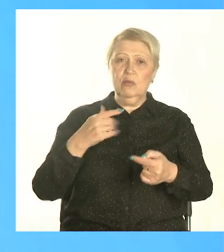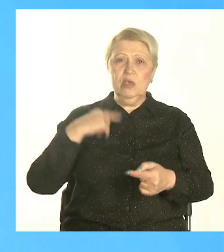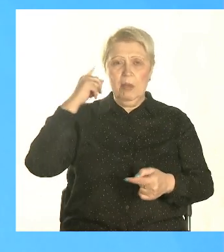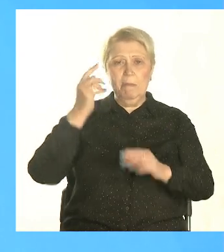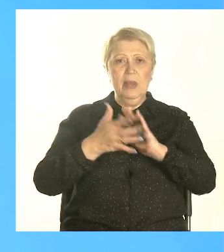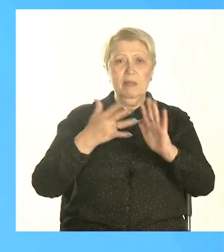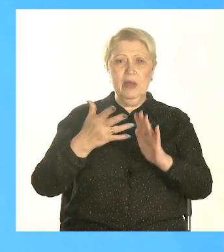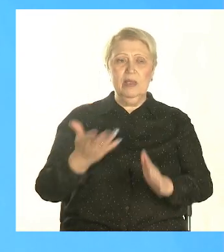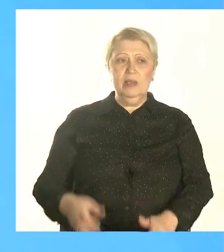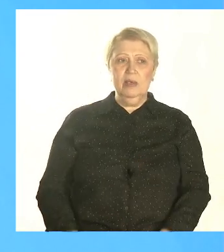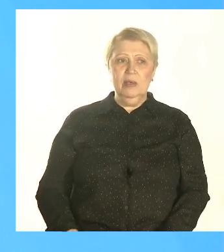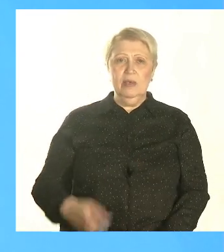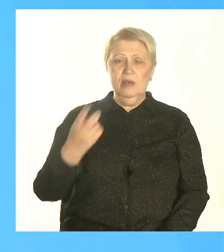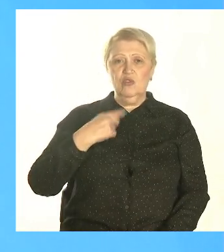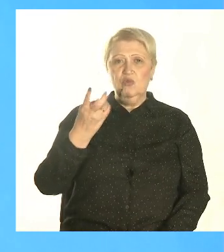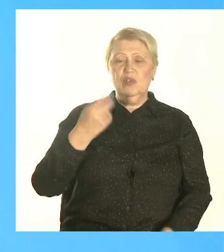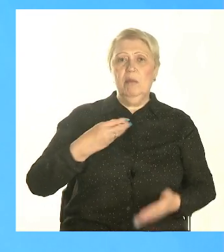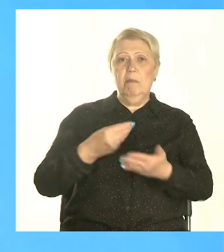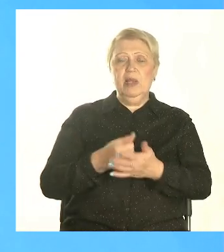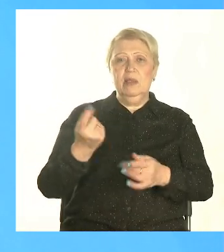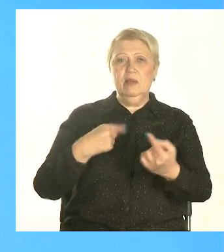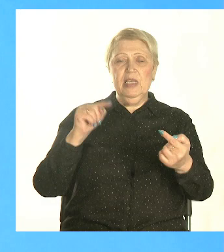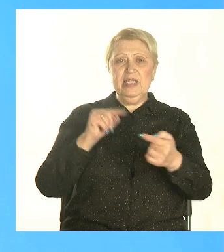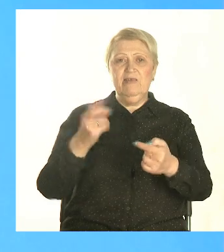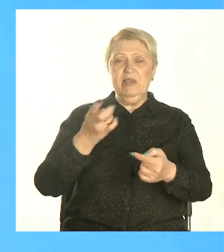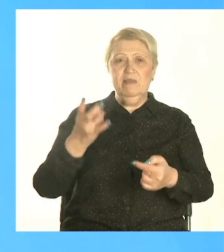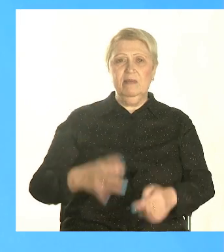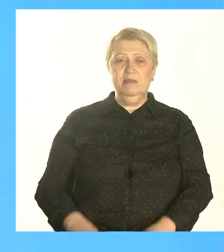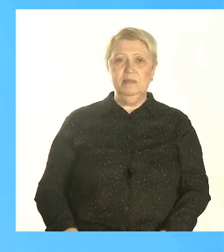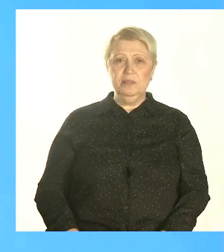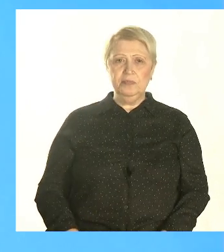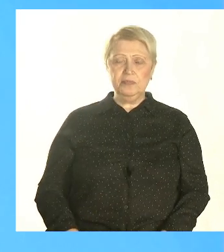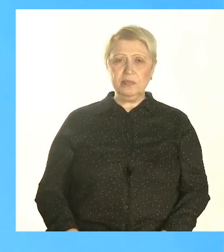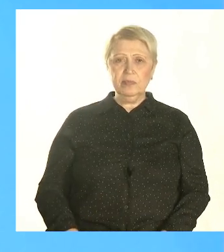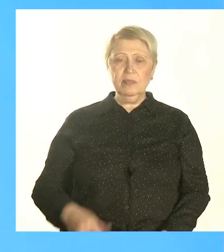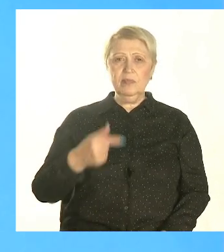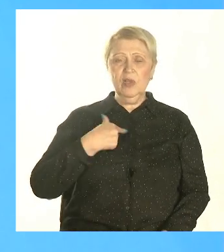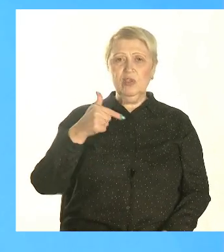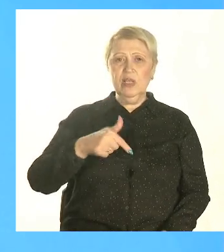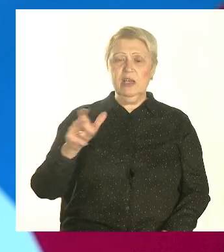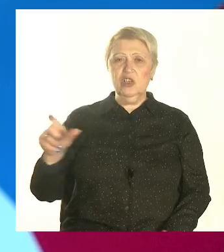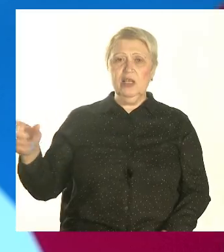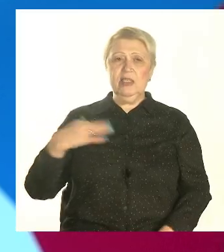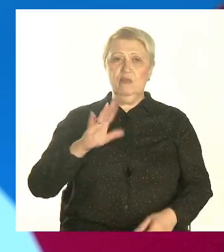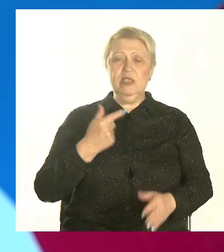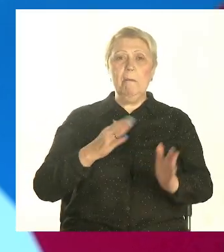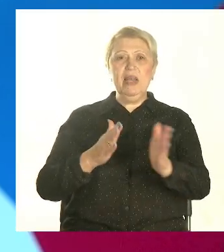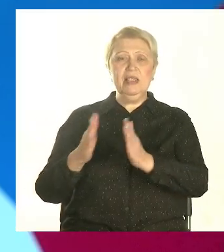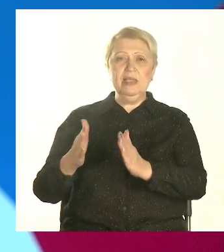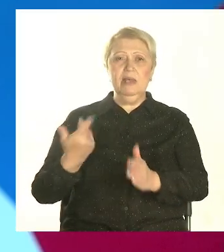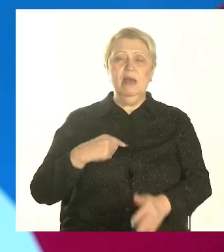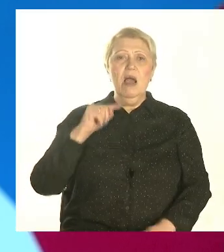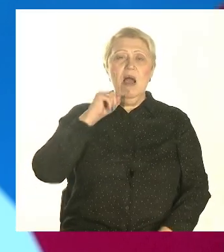хоть потоп», но это, наверное, не должно соответствовать нашей гражданской позиции. Гражданской позиции. Да. Про